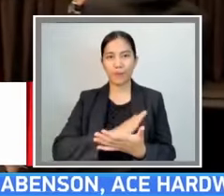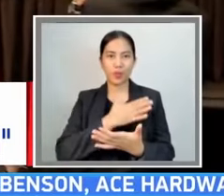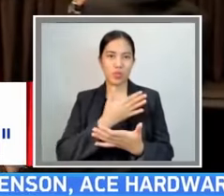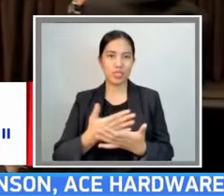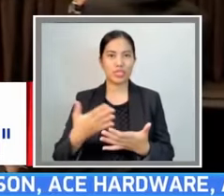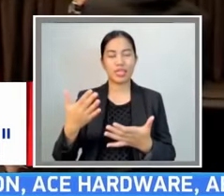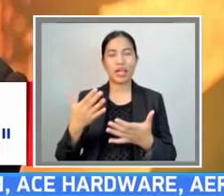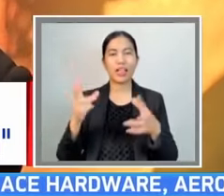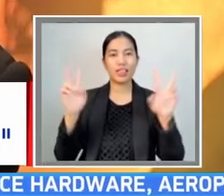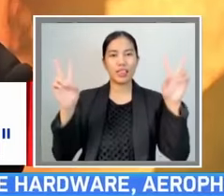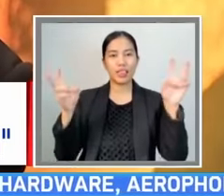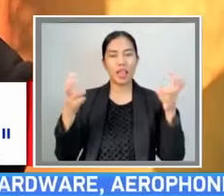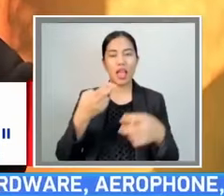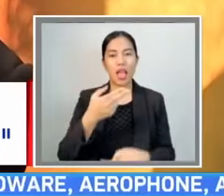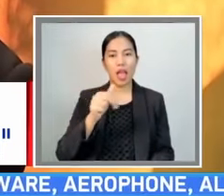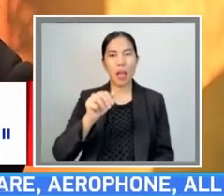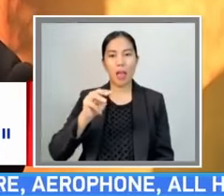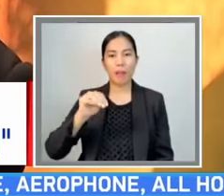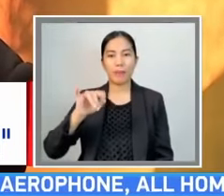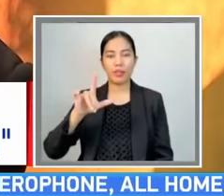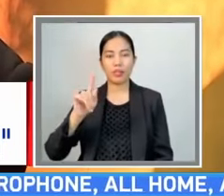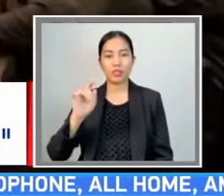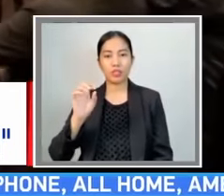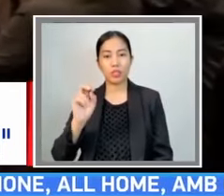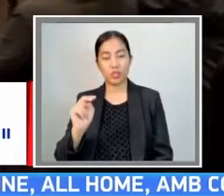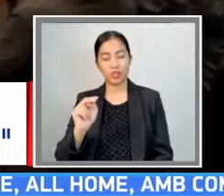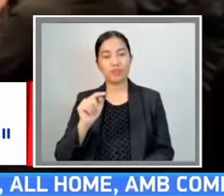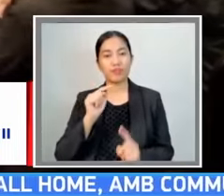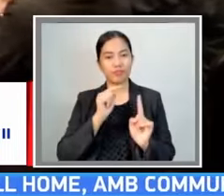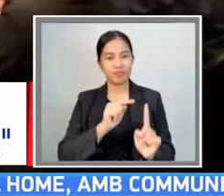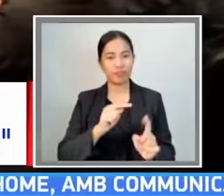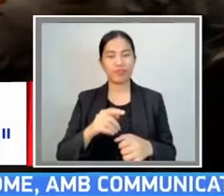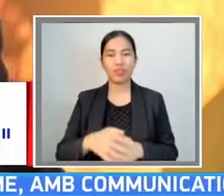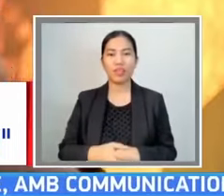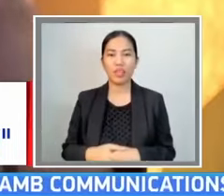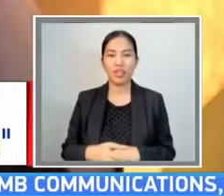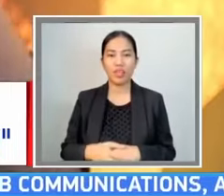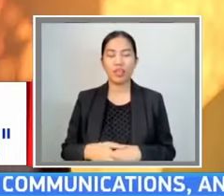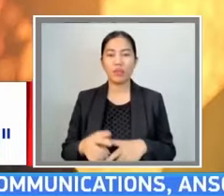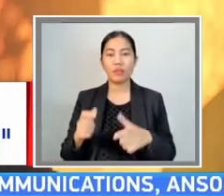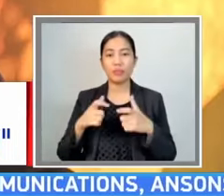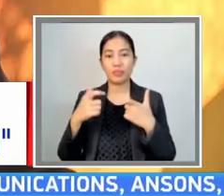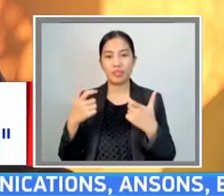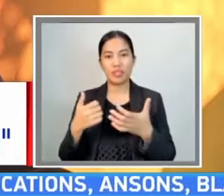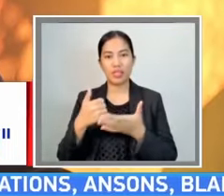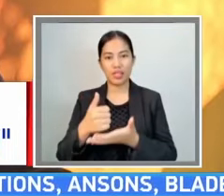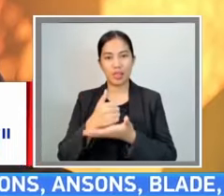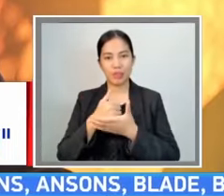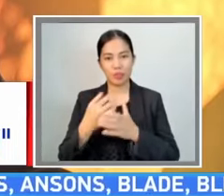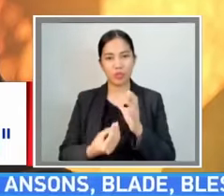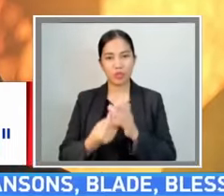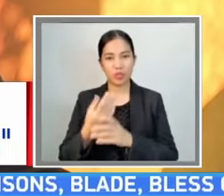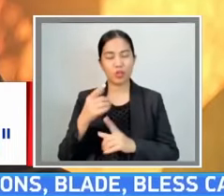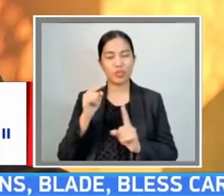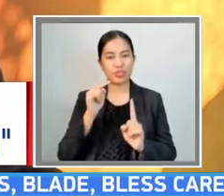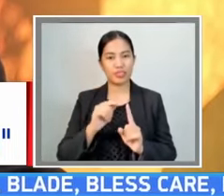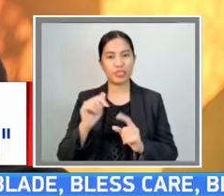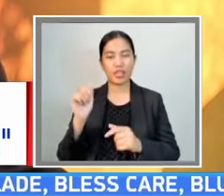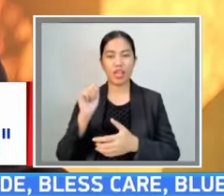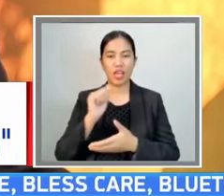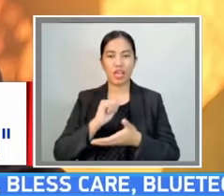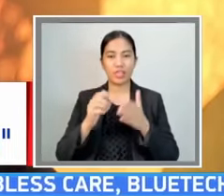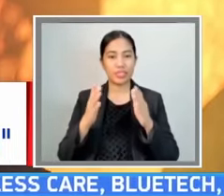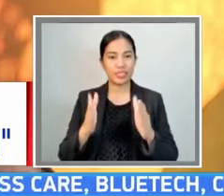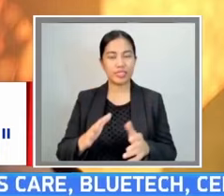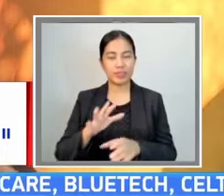ni Eliza Hamilton. Kwento ni Rachelle, malaki ang naitulong sa growth niya bilang artist na napabilang siya noon sa Hamilton. Ramdam